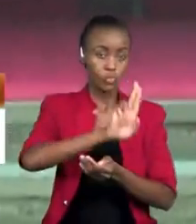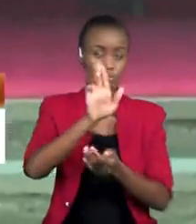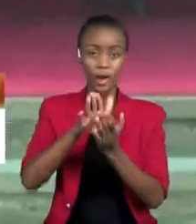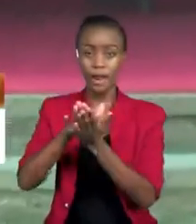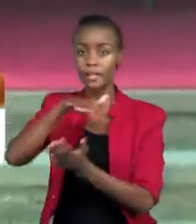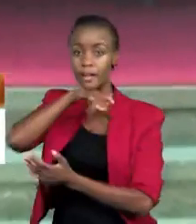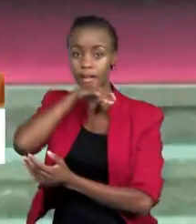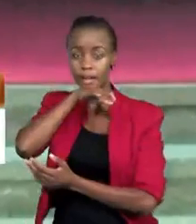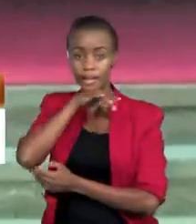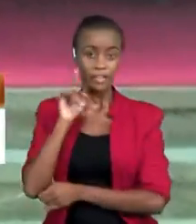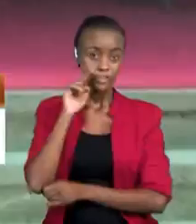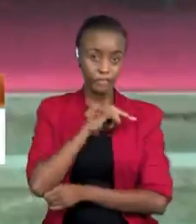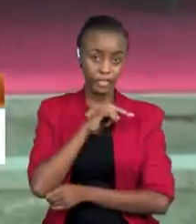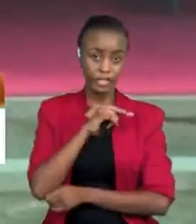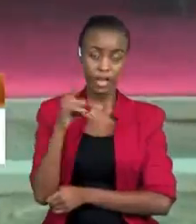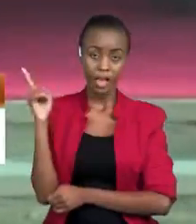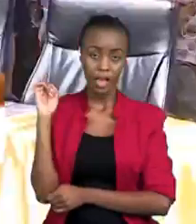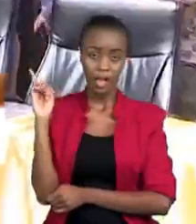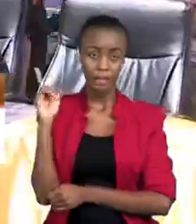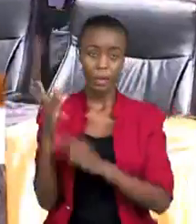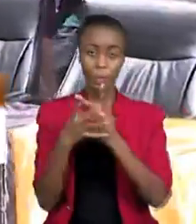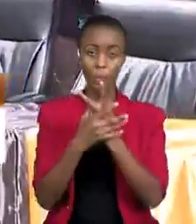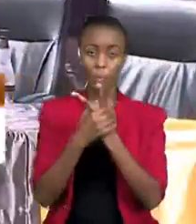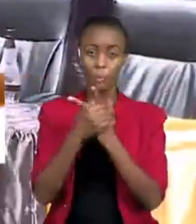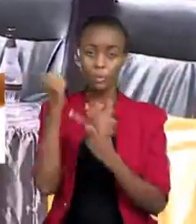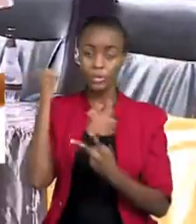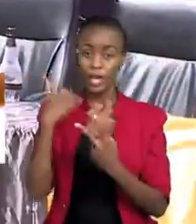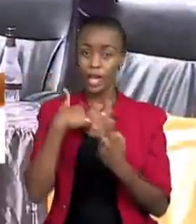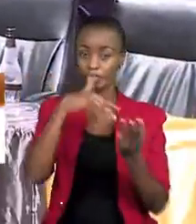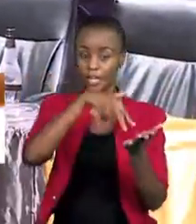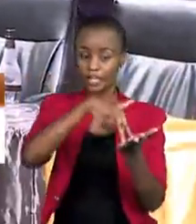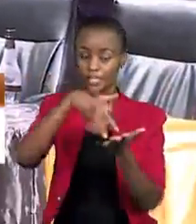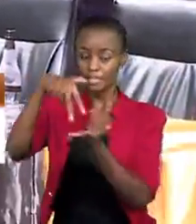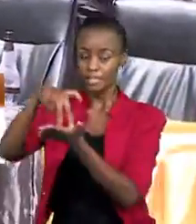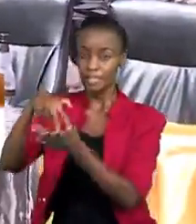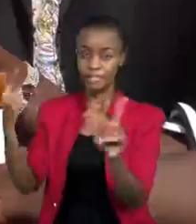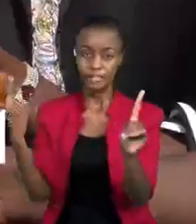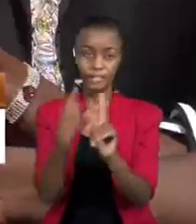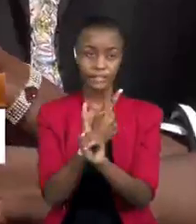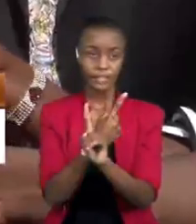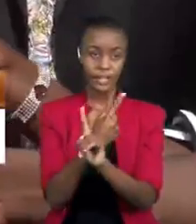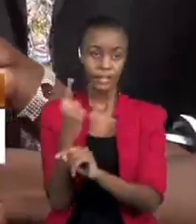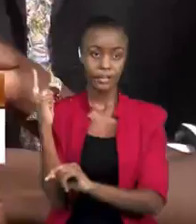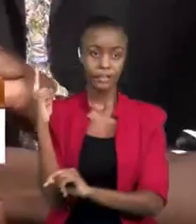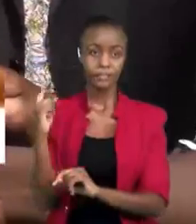wa ODM Raila Odinga, sasa vigogo hao wamewatosa wagombea tofauti tofauti ulingoni.